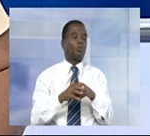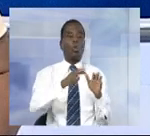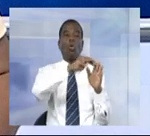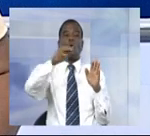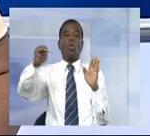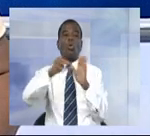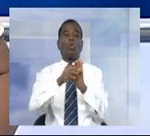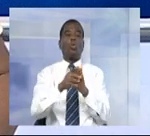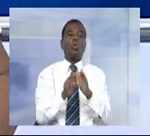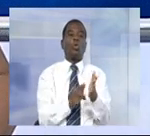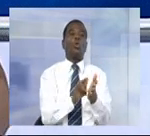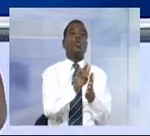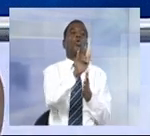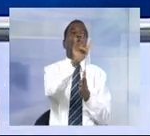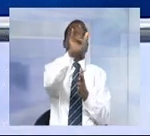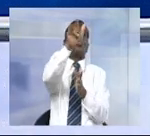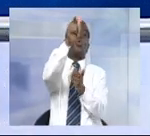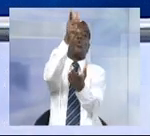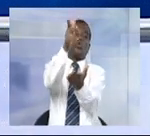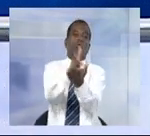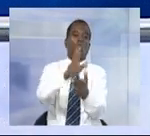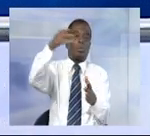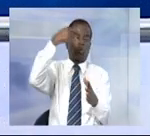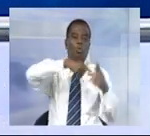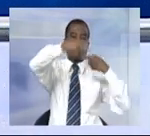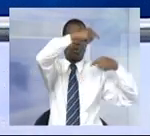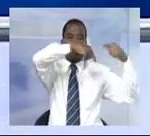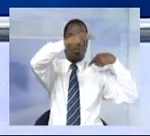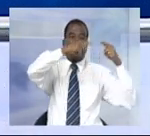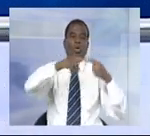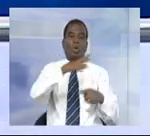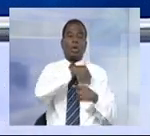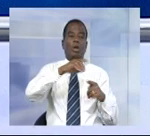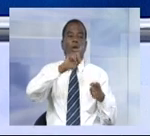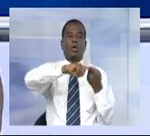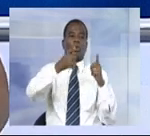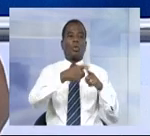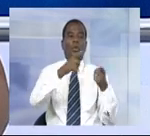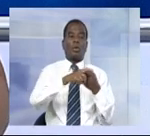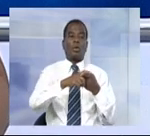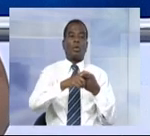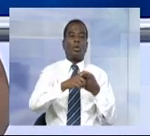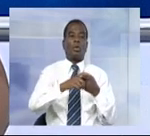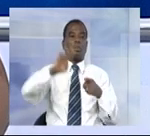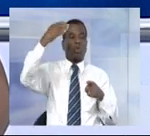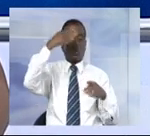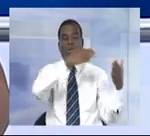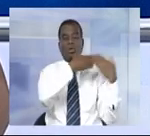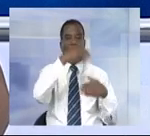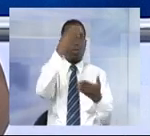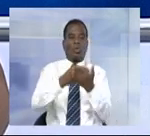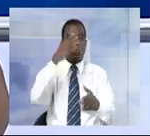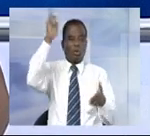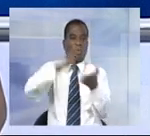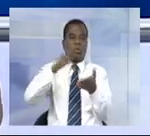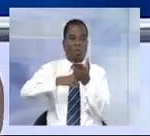Modernisation de l'aéroport Félix Houphouët-Boigny. Le ministre des Transports, Gaoussou Touré, et son collègue Abdourahmane Cissé, ministre en charge du budget, ont